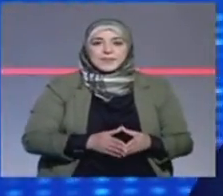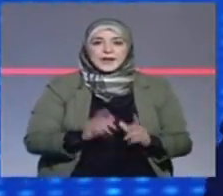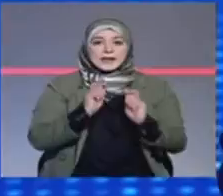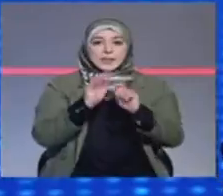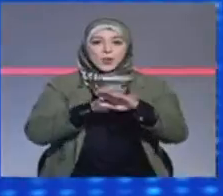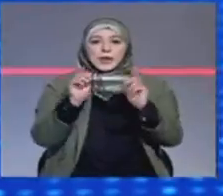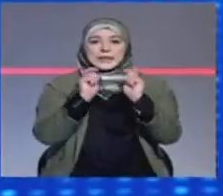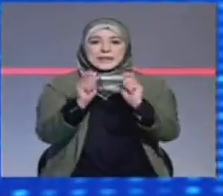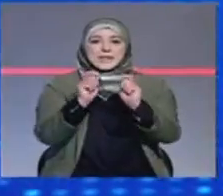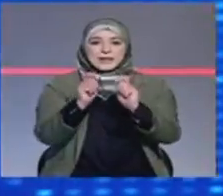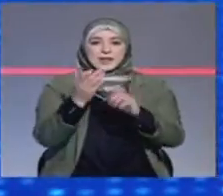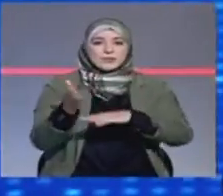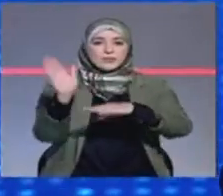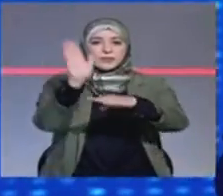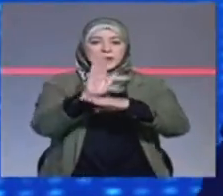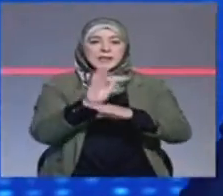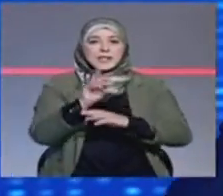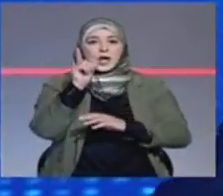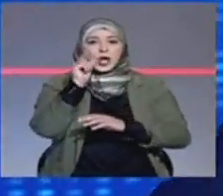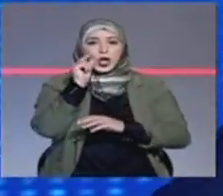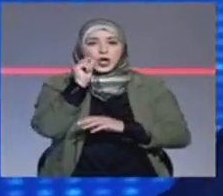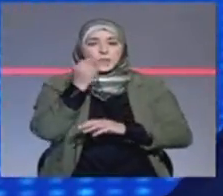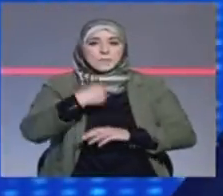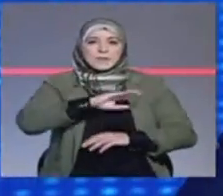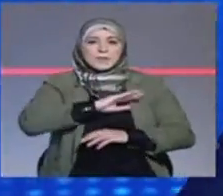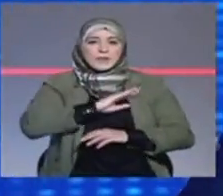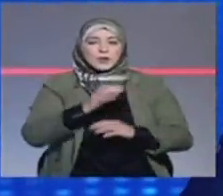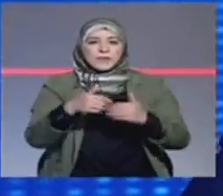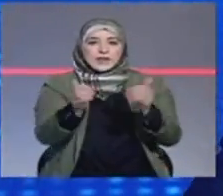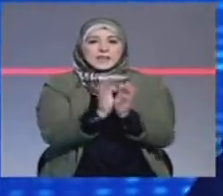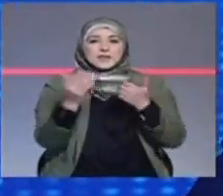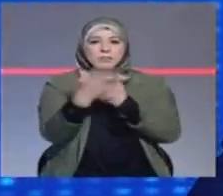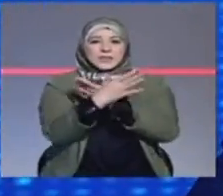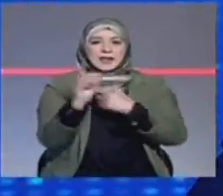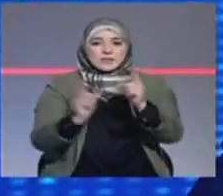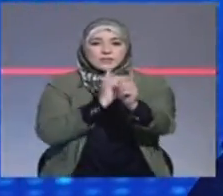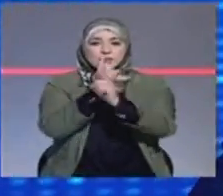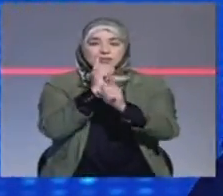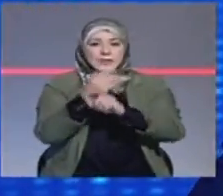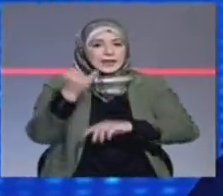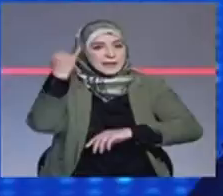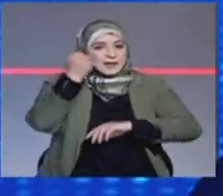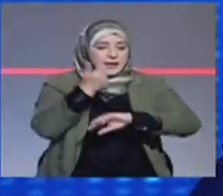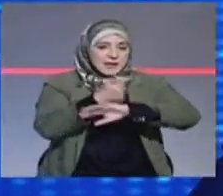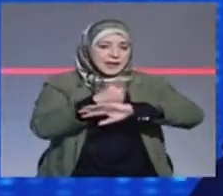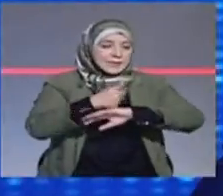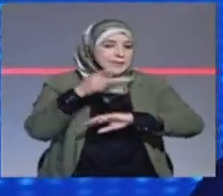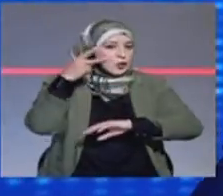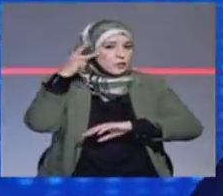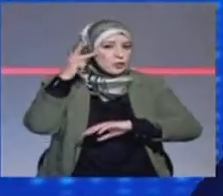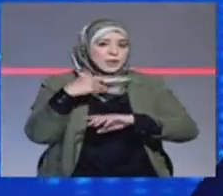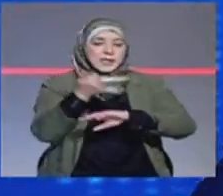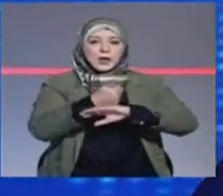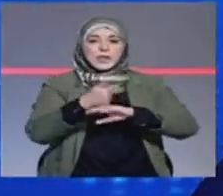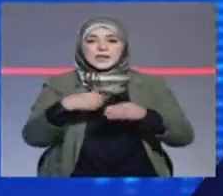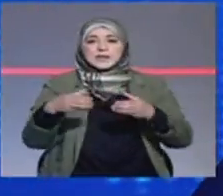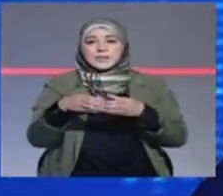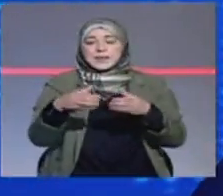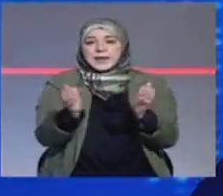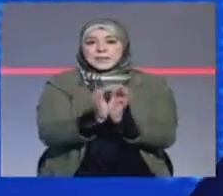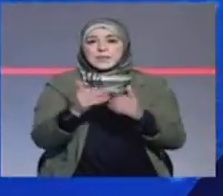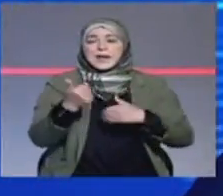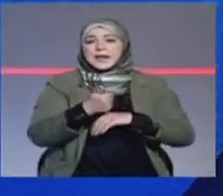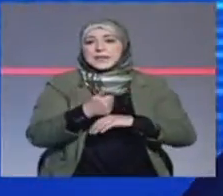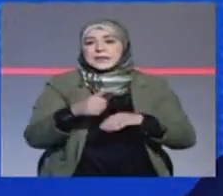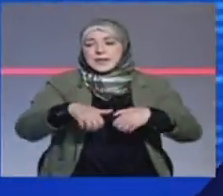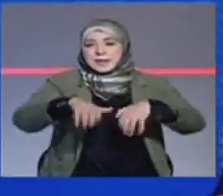سياسيا الآن، تقدم القيادي والسابق في حزب حركة النهضة لطفي زيتون بمقترح لقاء بين رئيس الجمهورية قيس سعيد ورئيس حزب حركة النهضة